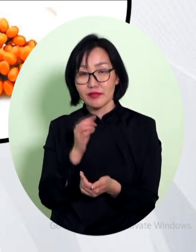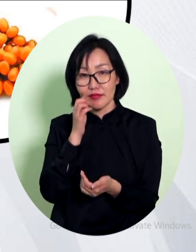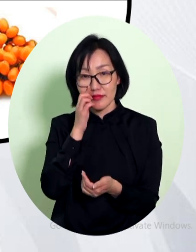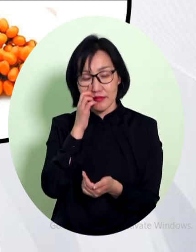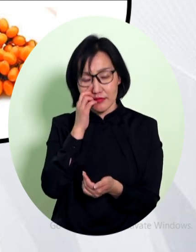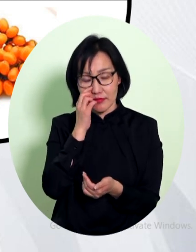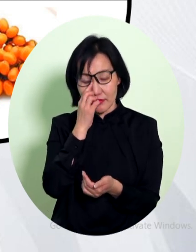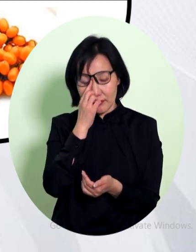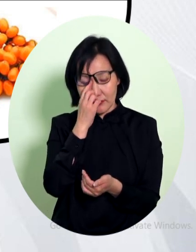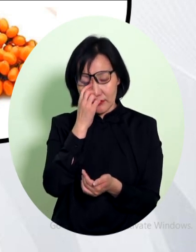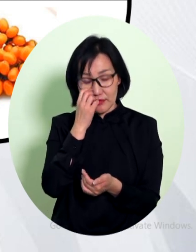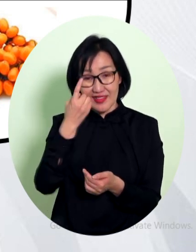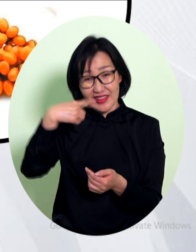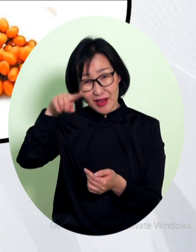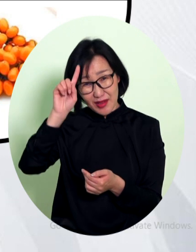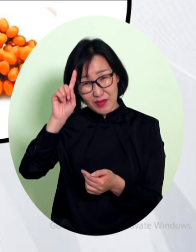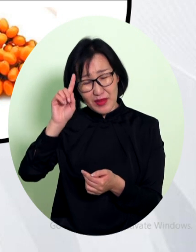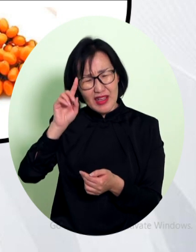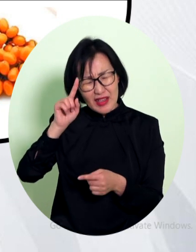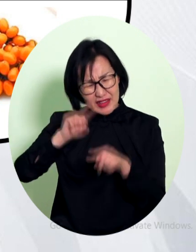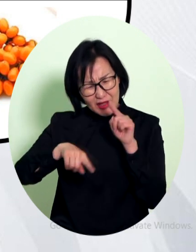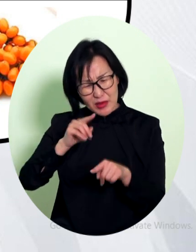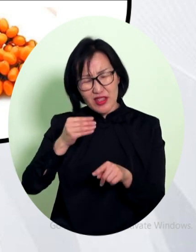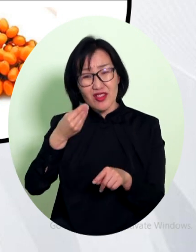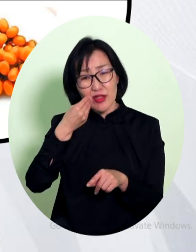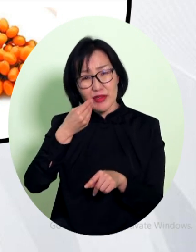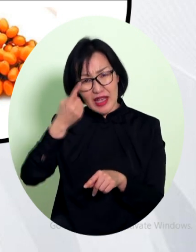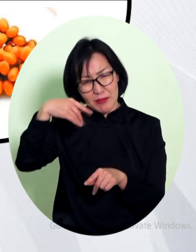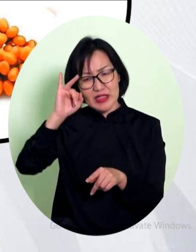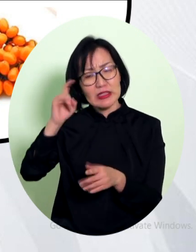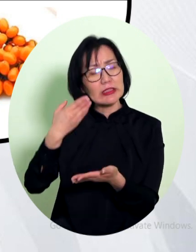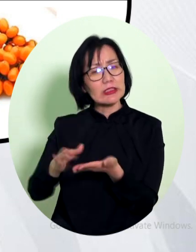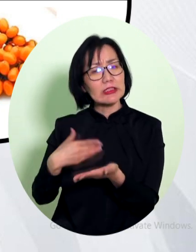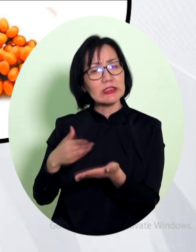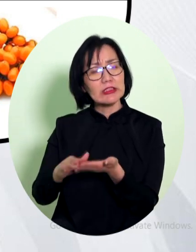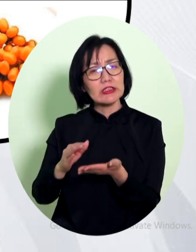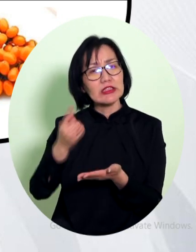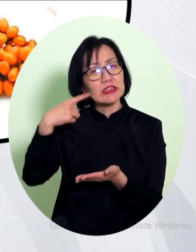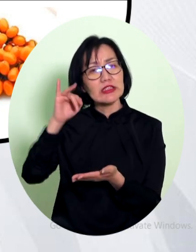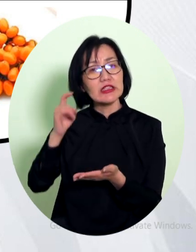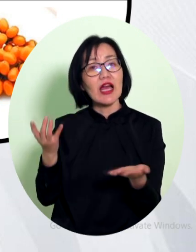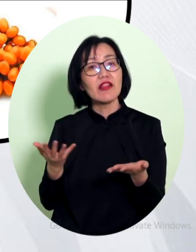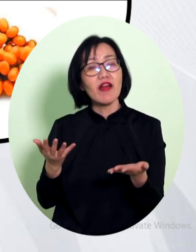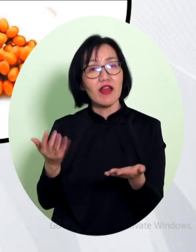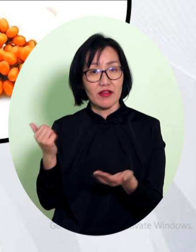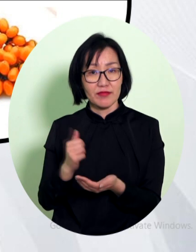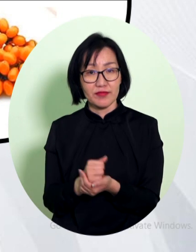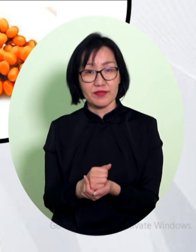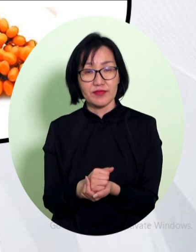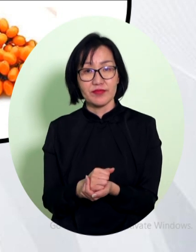Ямар жимс хамгийн их зарагдсан бэ гэж байна. Ямар жимс хамгийн их зарагдсан бэ?